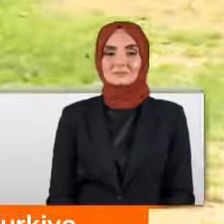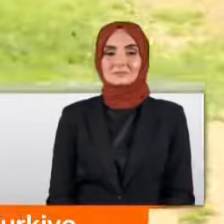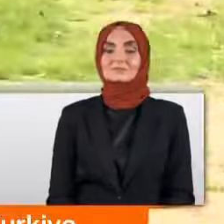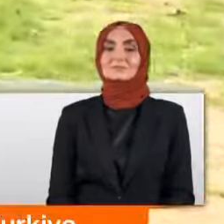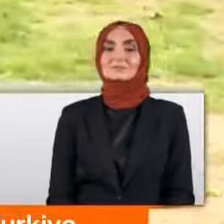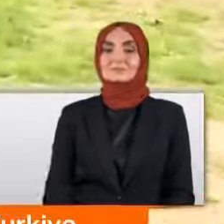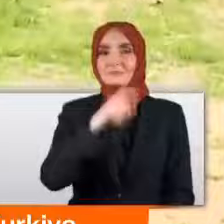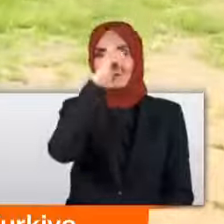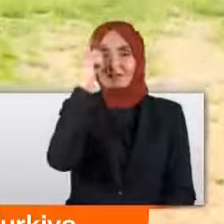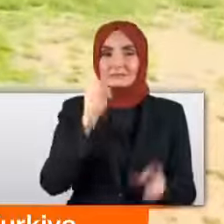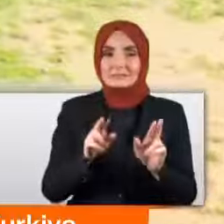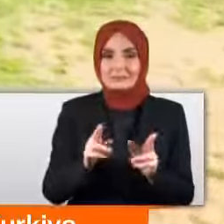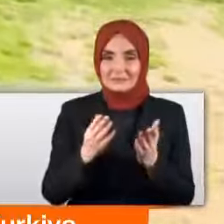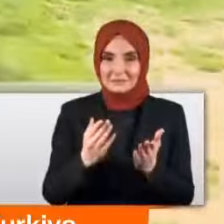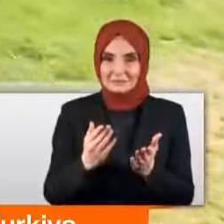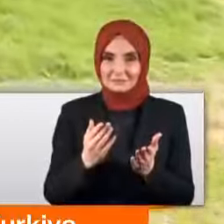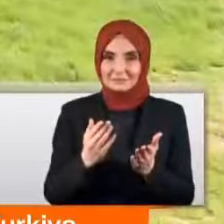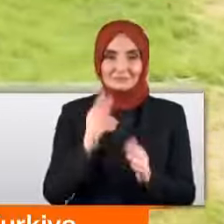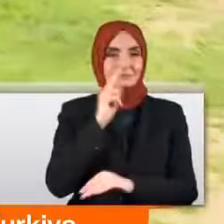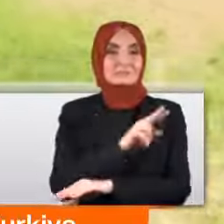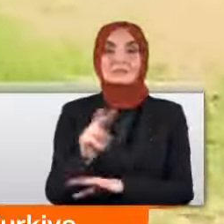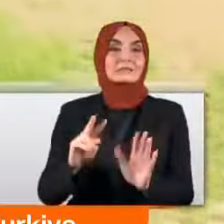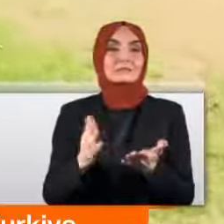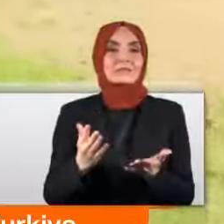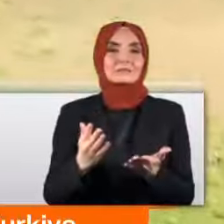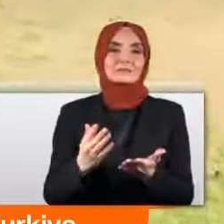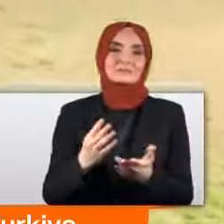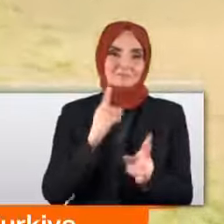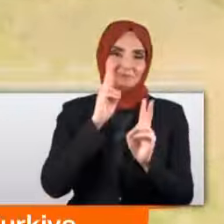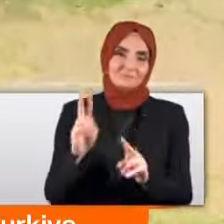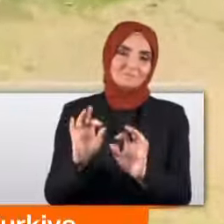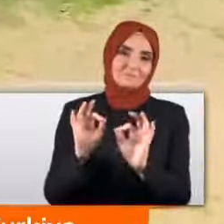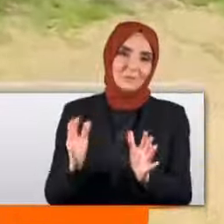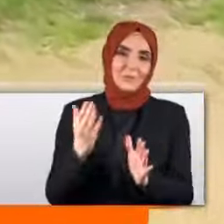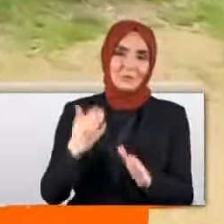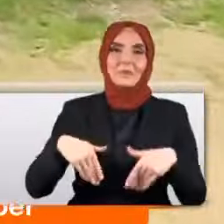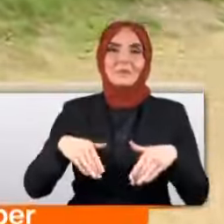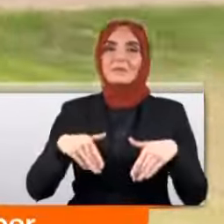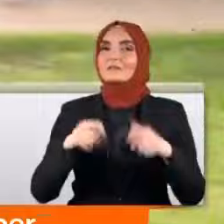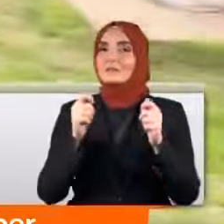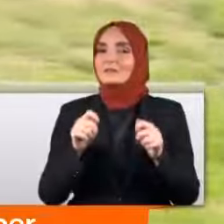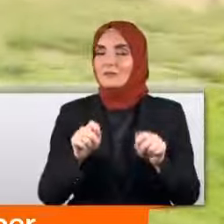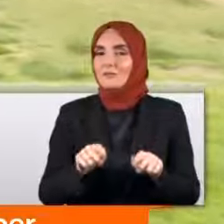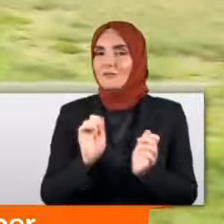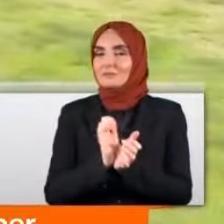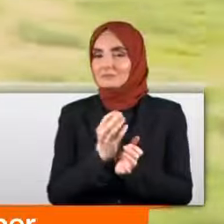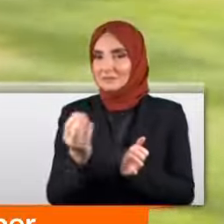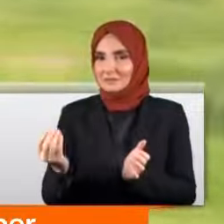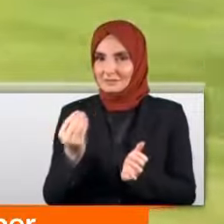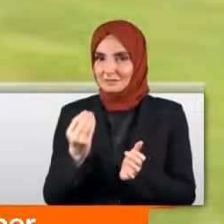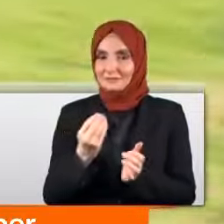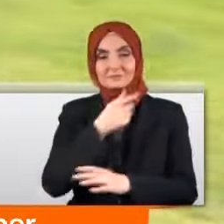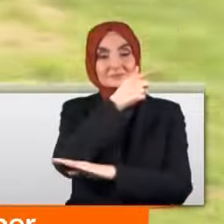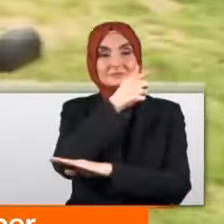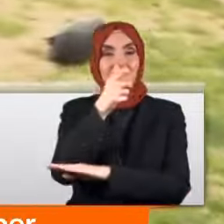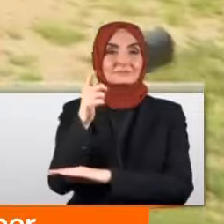Adeta yazdan kalma. Hal böyle olunca nasıl bir manzara ortaya çıkıyor? İşte böyle bir anda piknik yapan aileler. Kameramızı çeviriyoruz. Bir